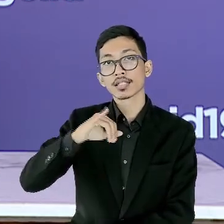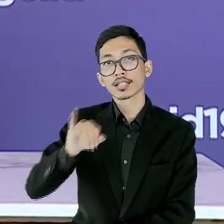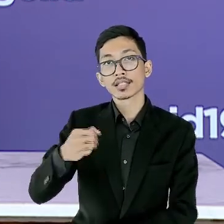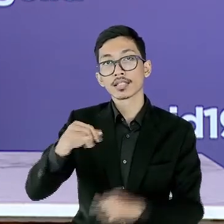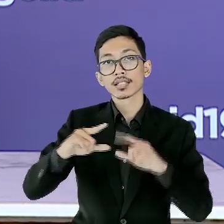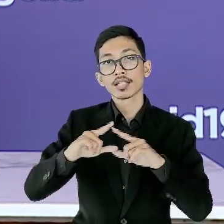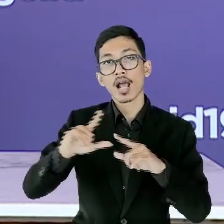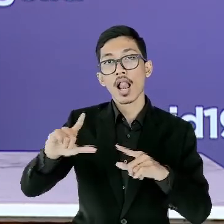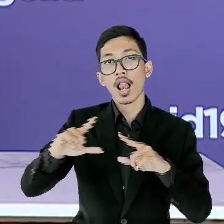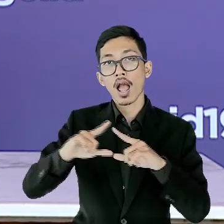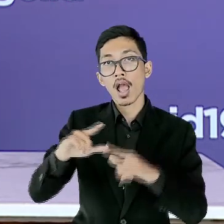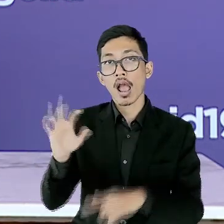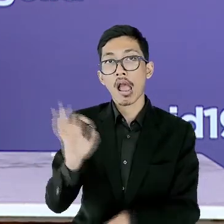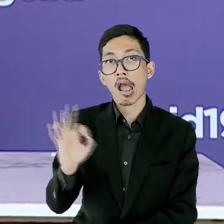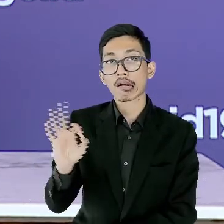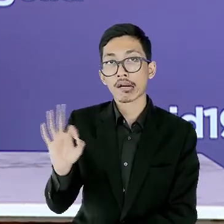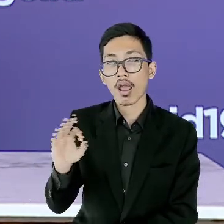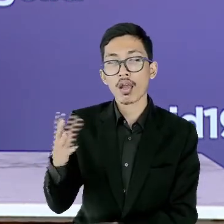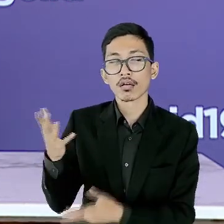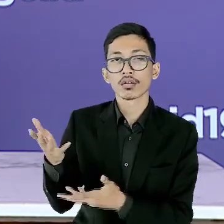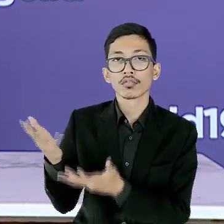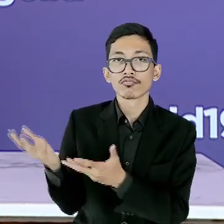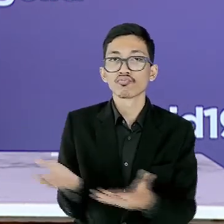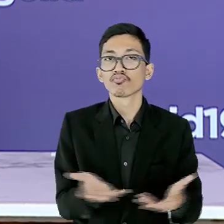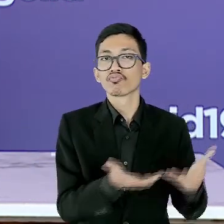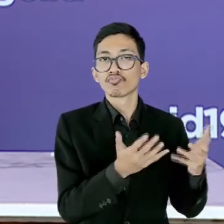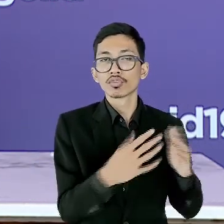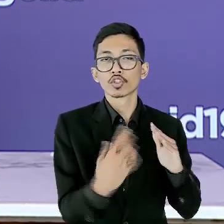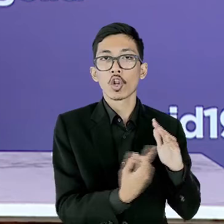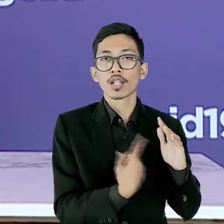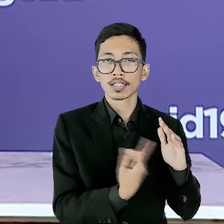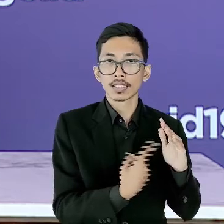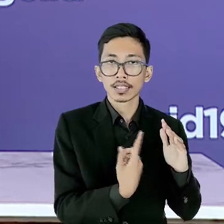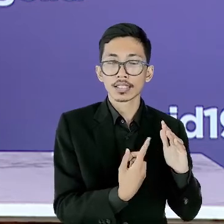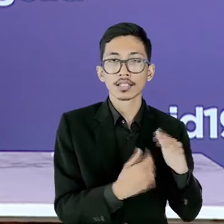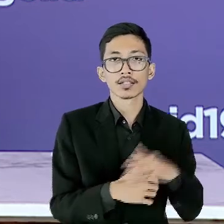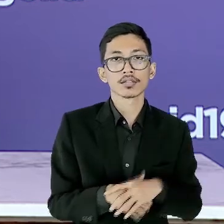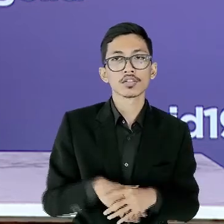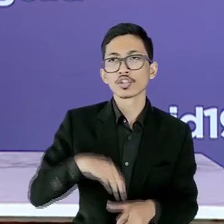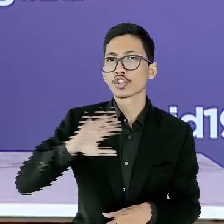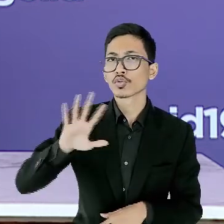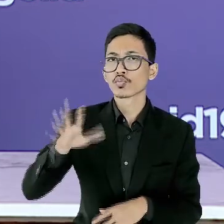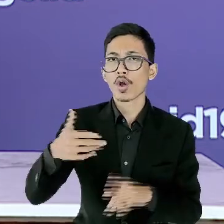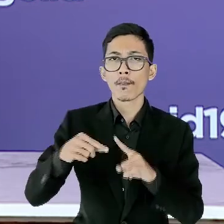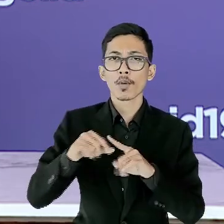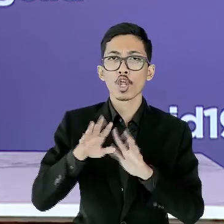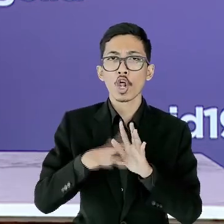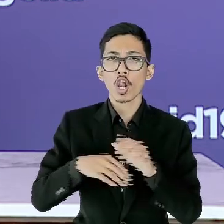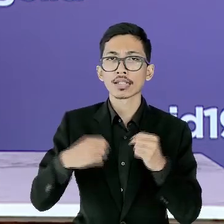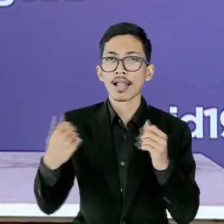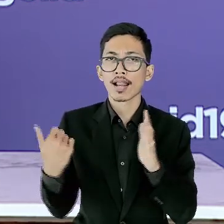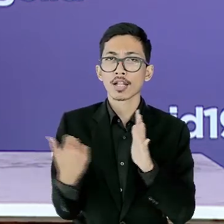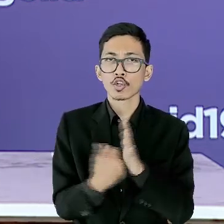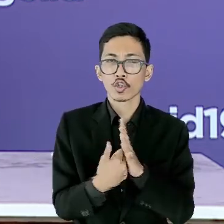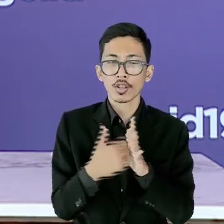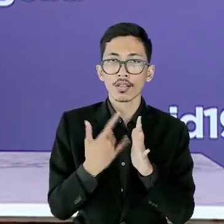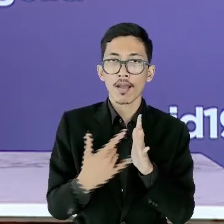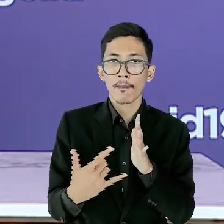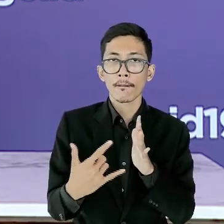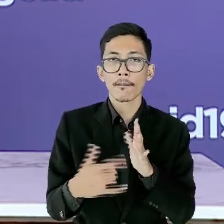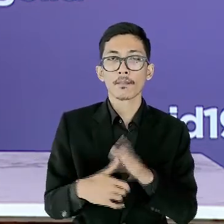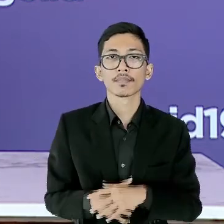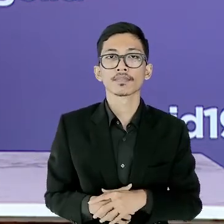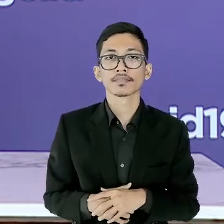pulih. Seluruh partisipan PON wajib menjalankan protokol kesehatan secara ketat saat tiba di daerah